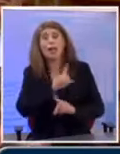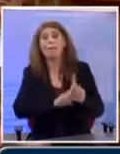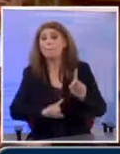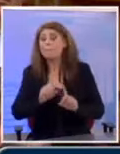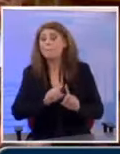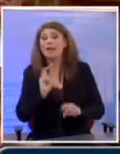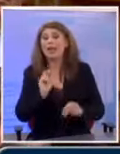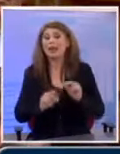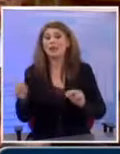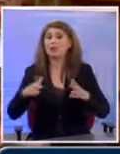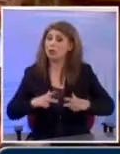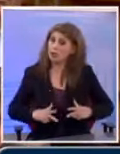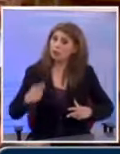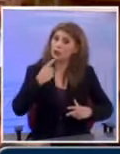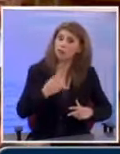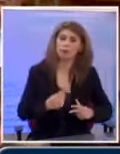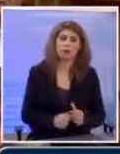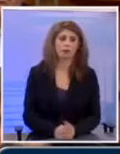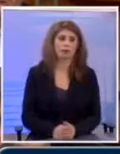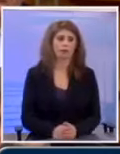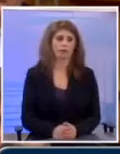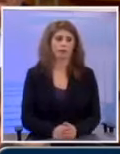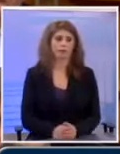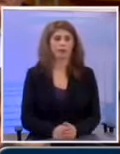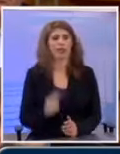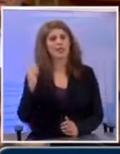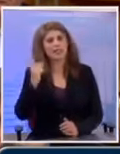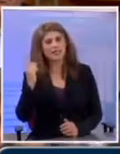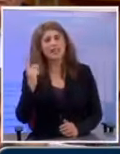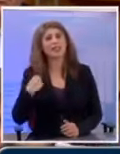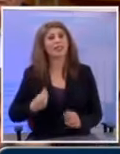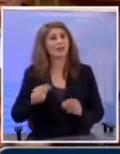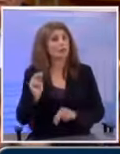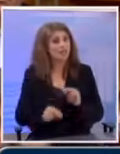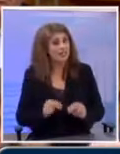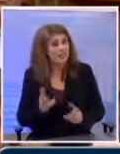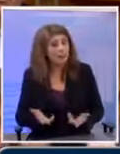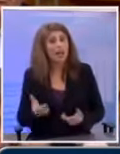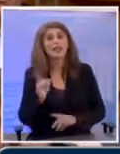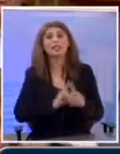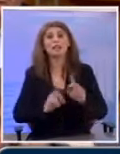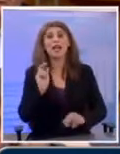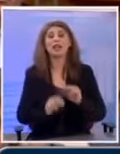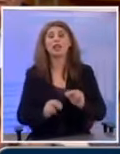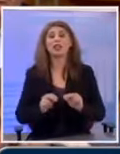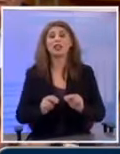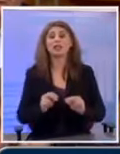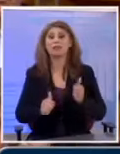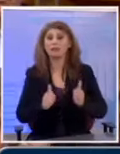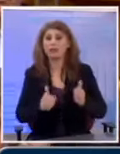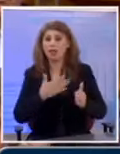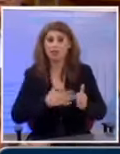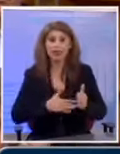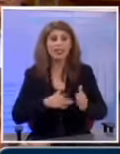αυτές που σας ικανοποιεί να αναφερθούμε? Συνήθως το δημοψήφισμα? Σε ποιες? Σε ποια εκλογική αναμέτρηση θέλετε να αναφερθούμε?